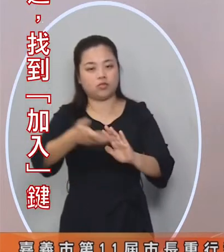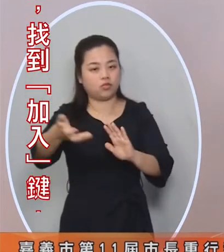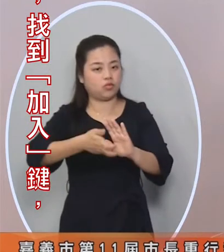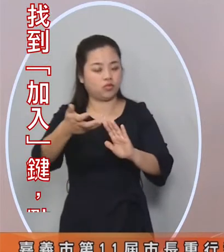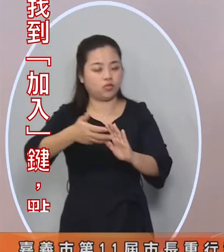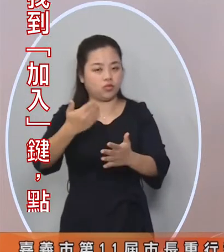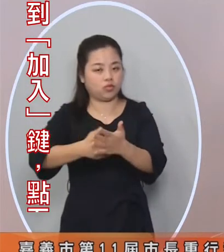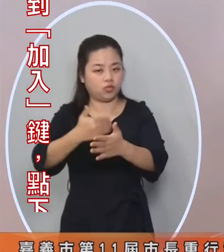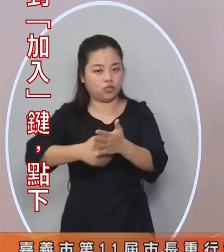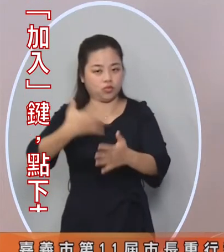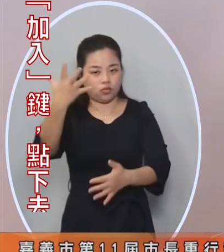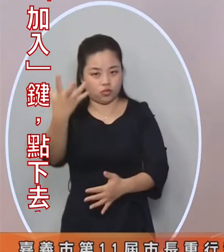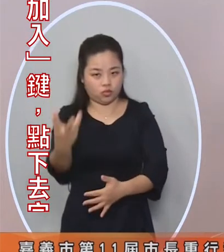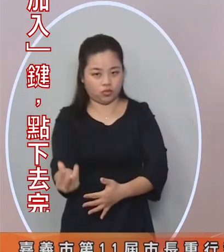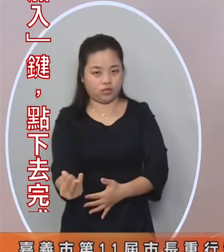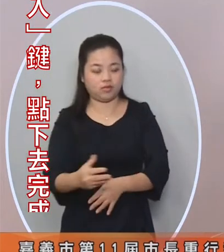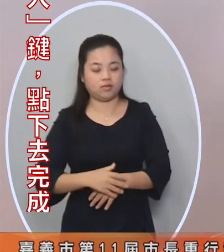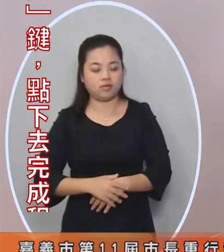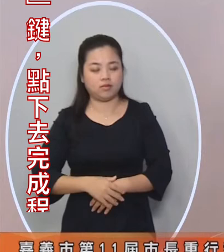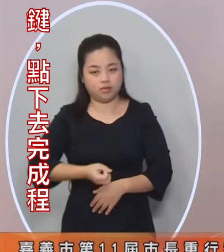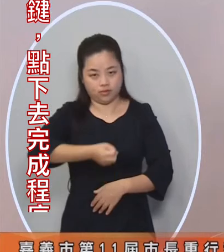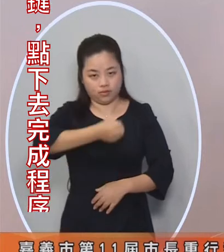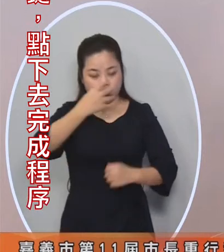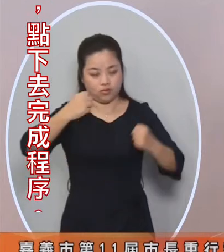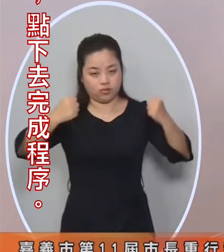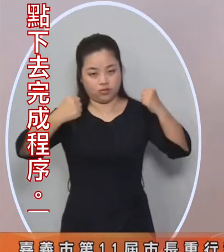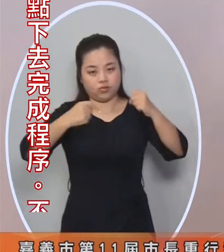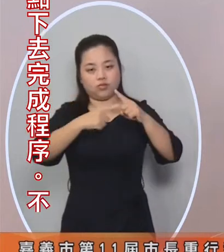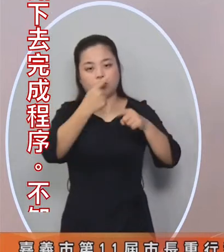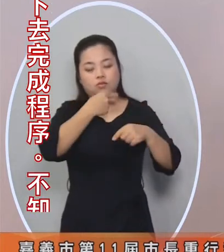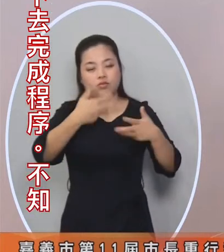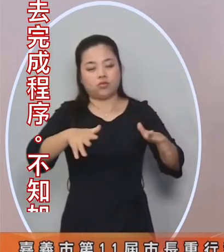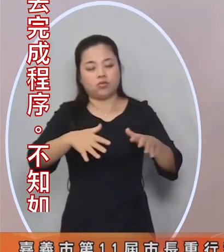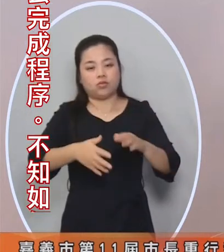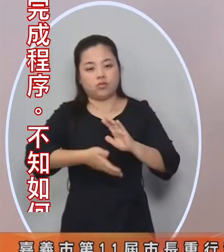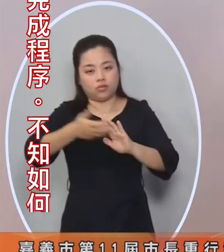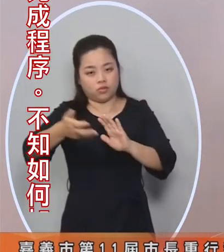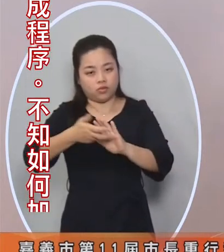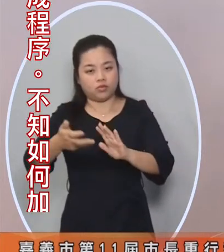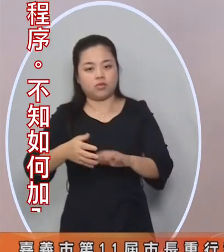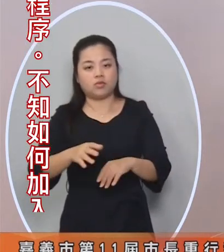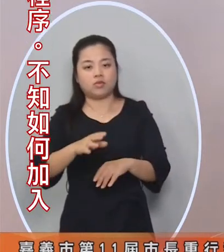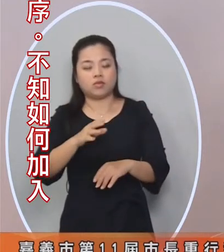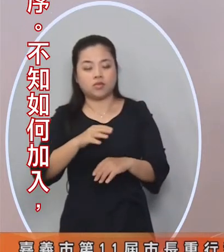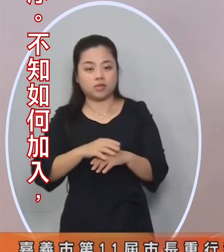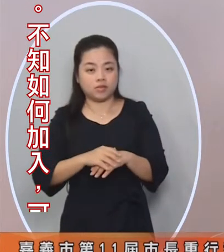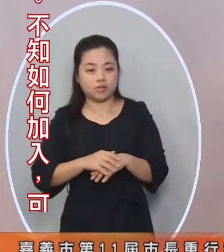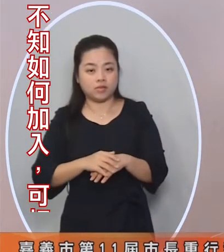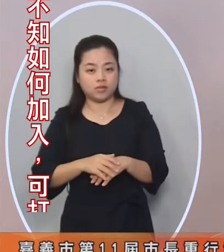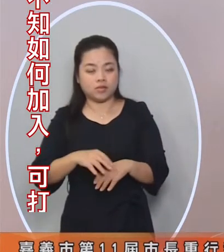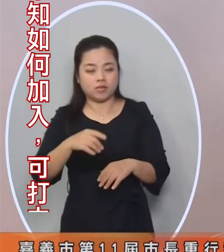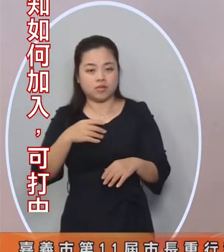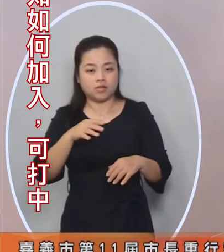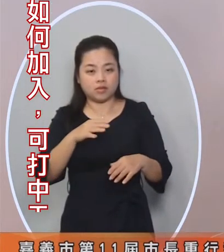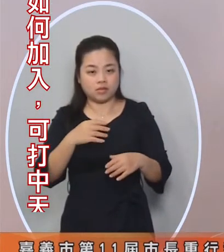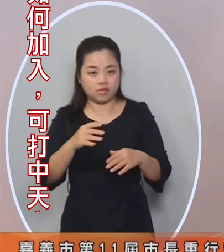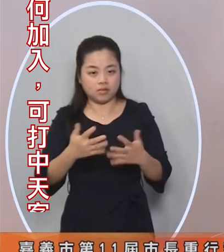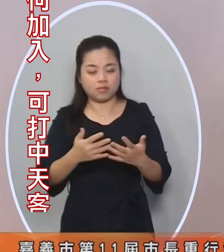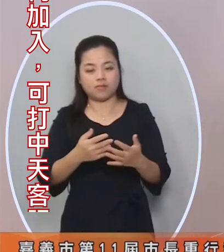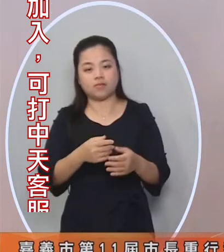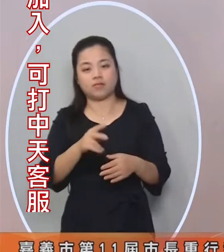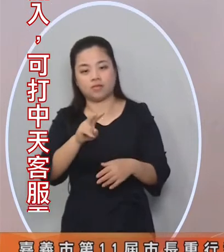失，且都以青壮年龄层居多。嘉义市人口流失反映在议员席次，原